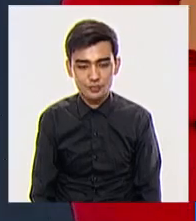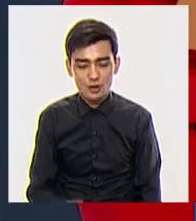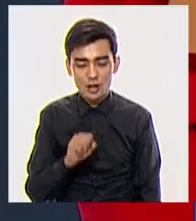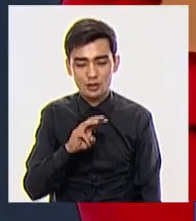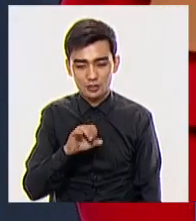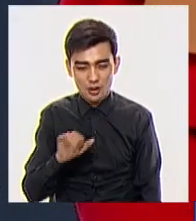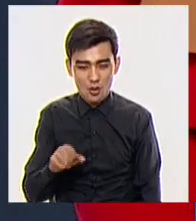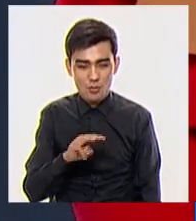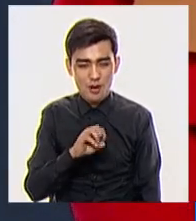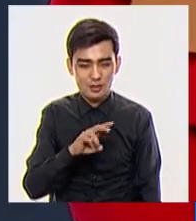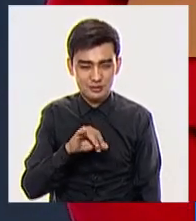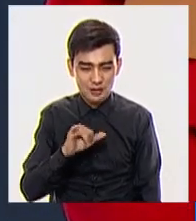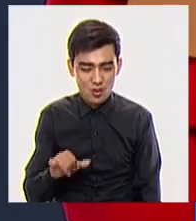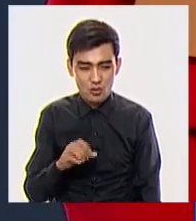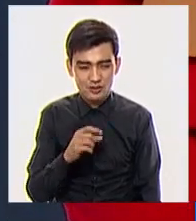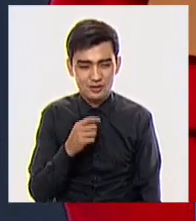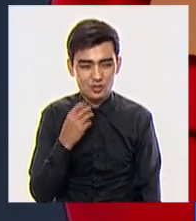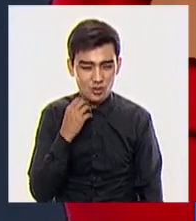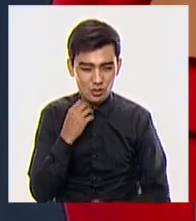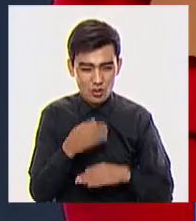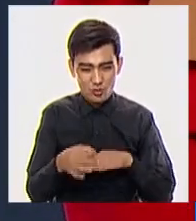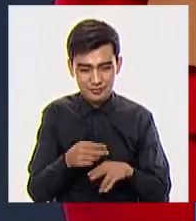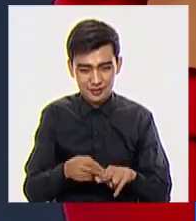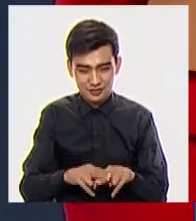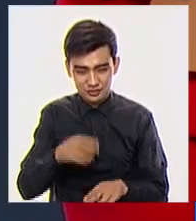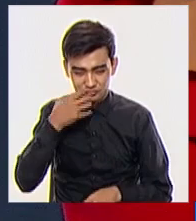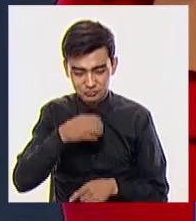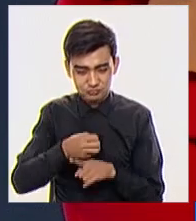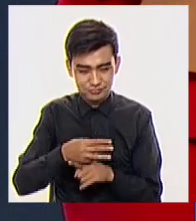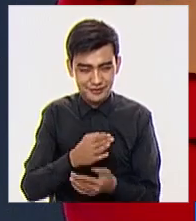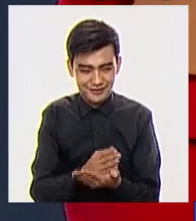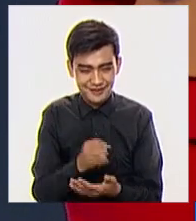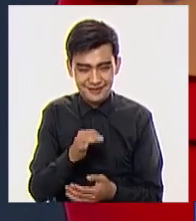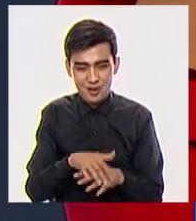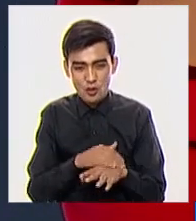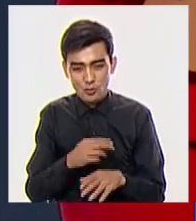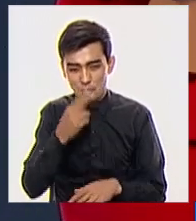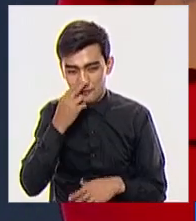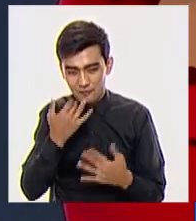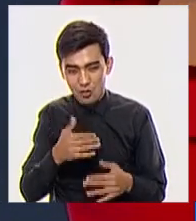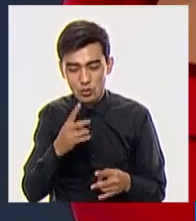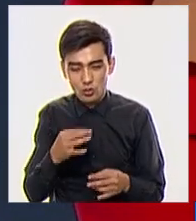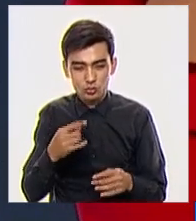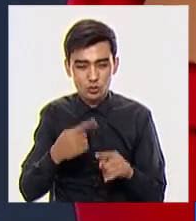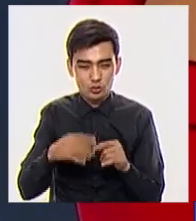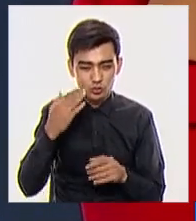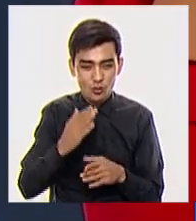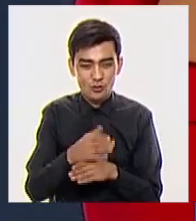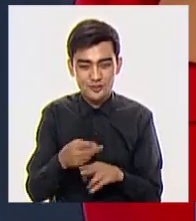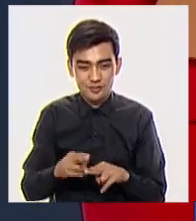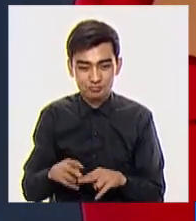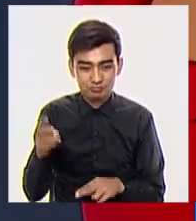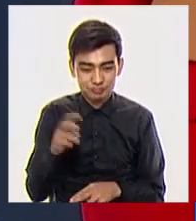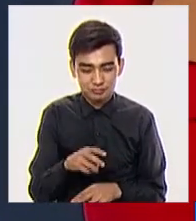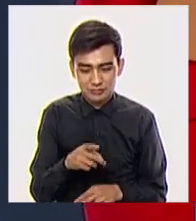Атырау, Маңғыстау мен Қызылорда өңірінің шілдедегі шіліңгір ыстығына жергілікті халық үйренгенмен өзге аймақтан келгендер шыдамайды.